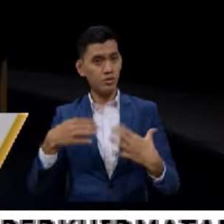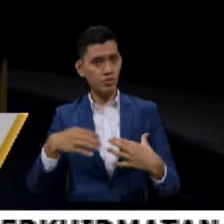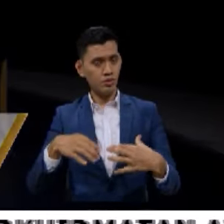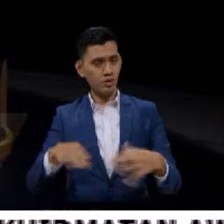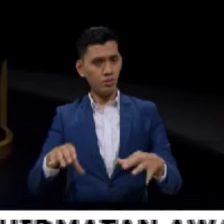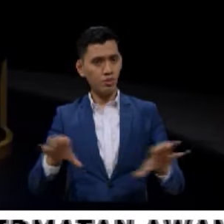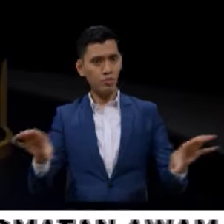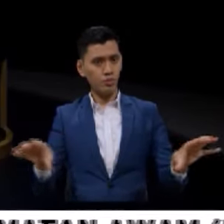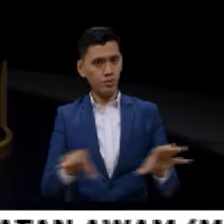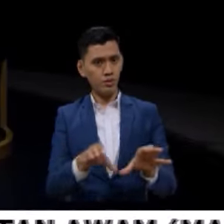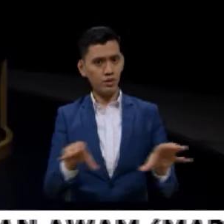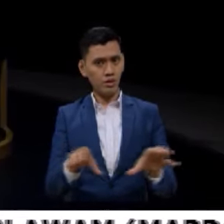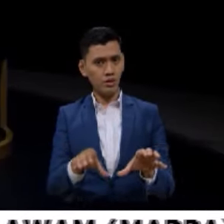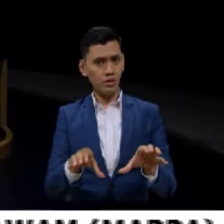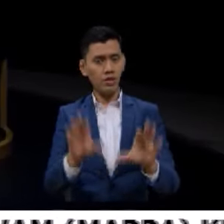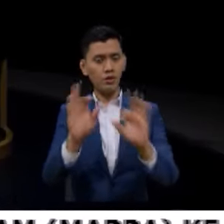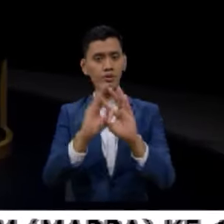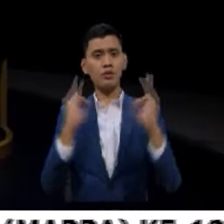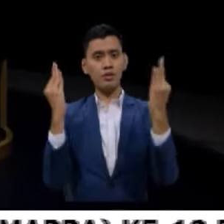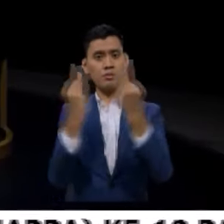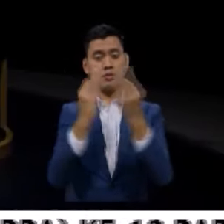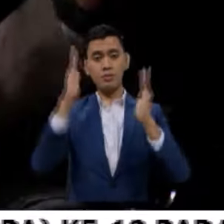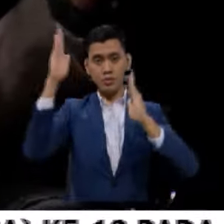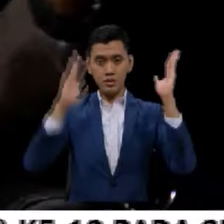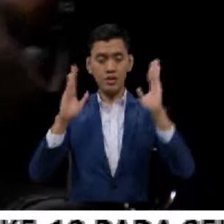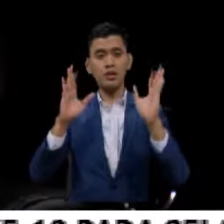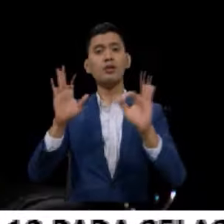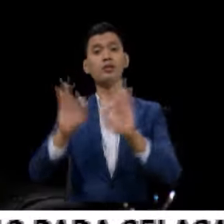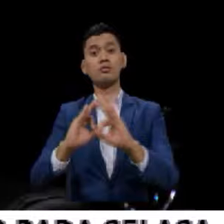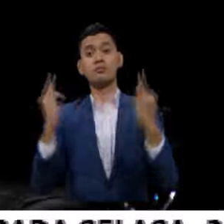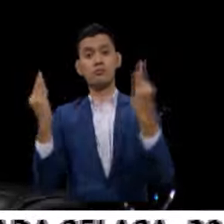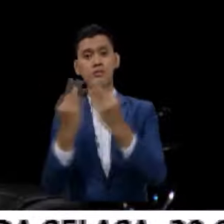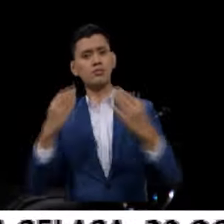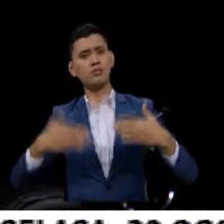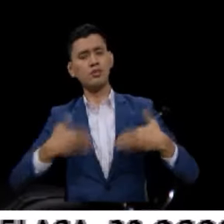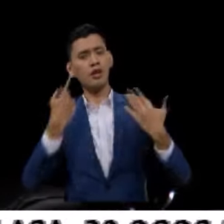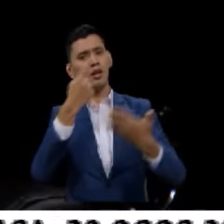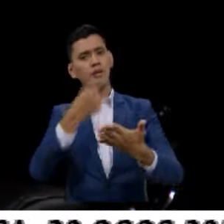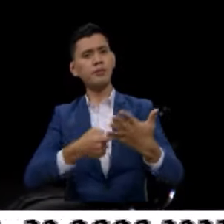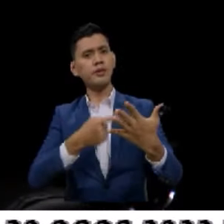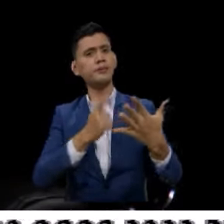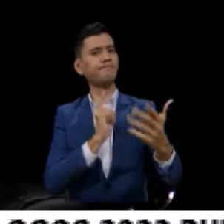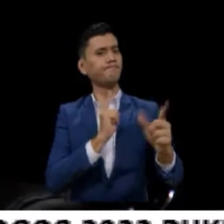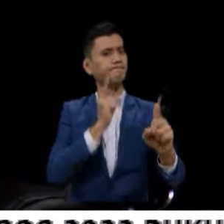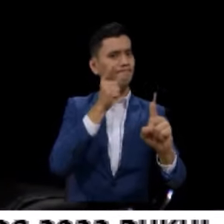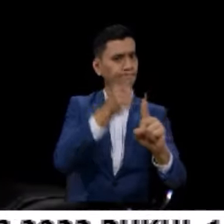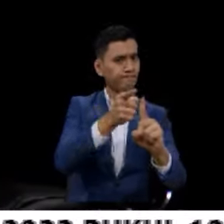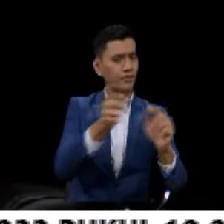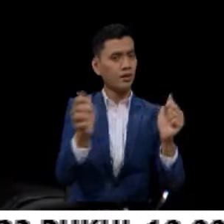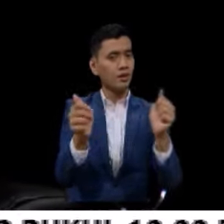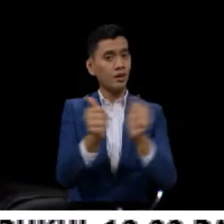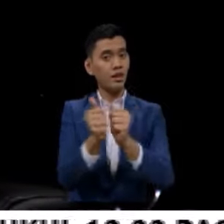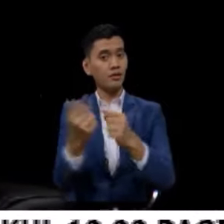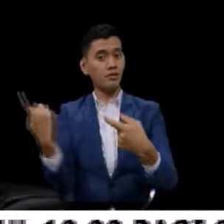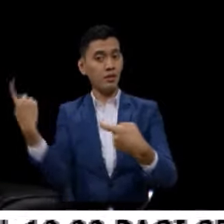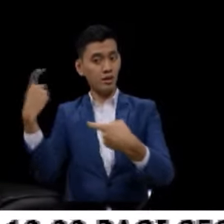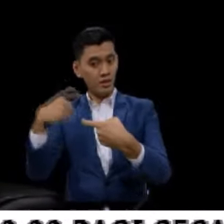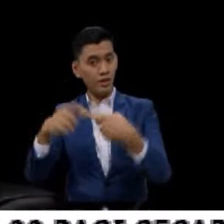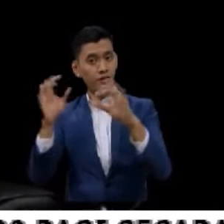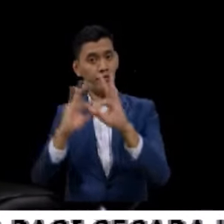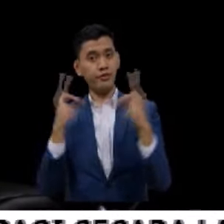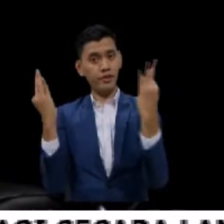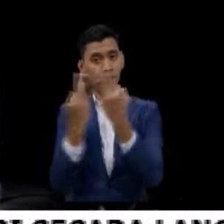1thek lain bahwa program Listya keluarga sejahtera apa yang juga disasarkan yang temanya Terima kasih